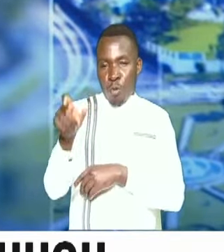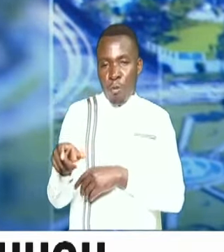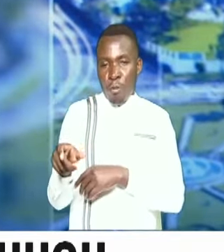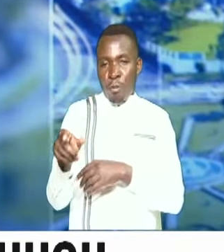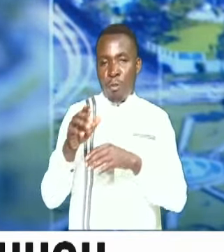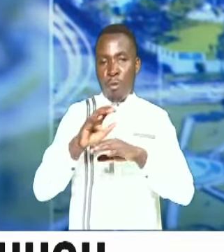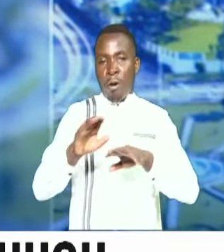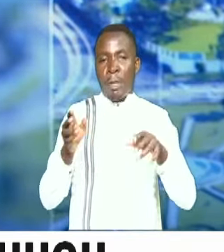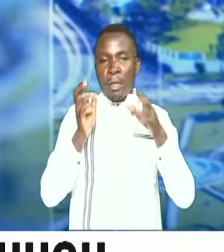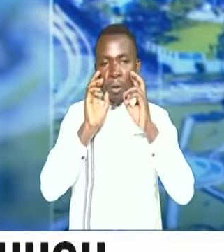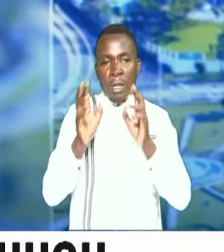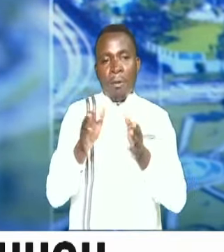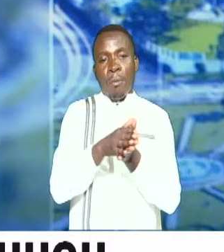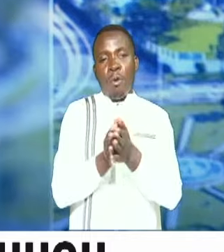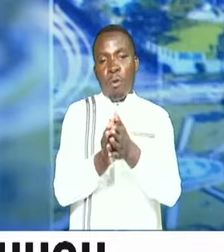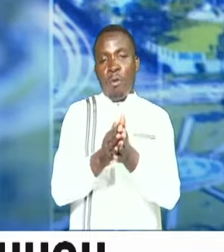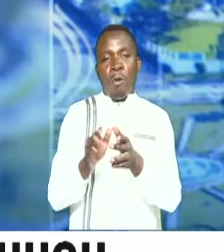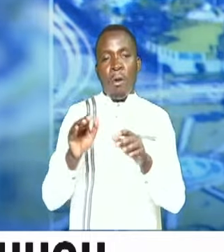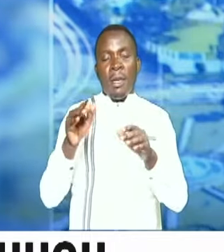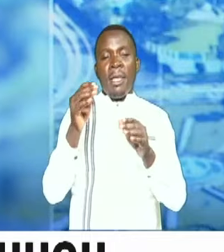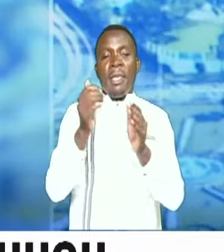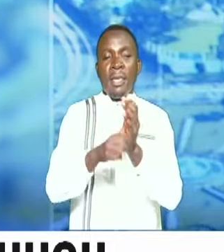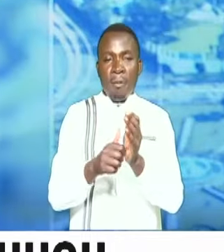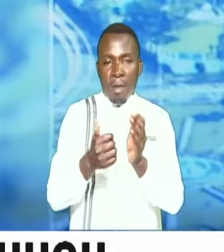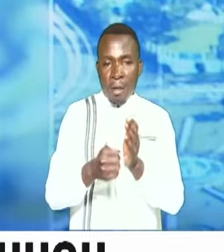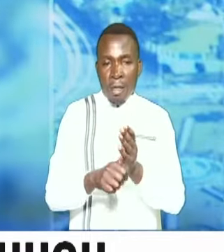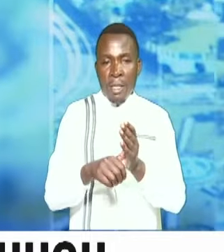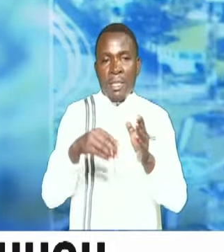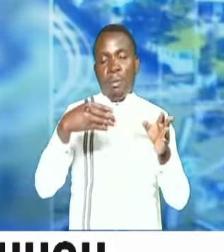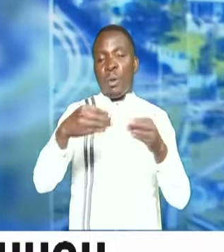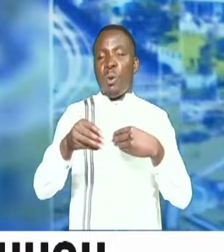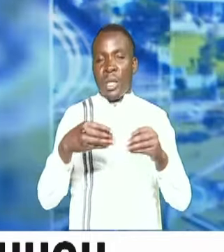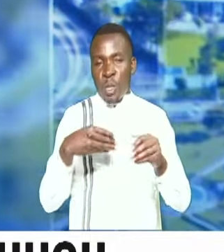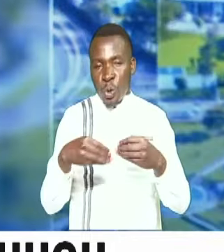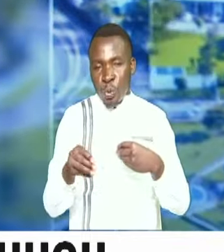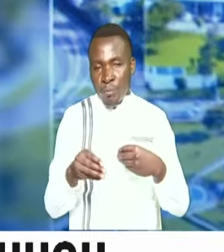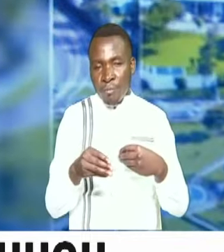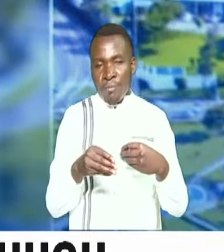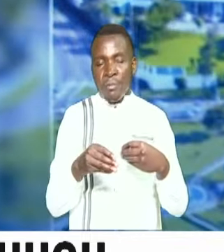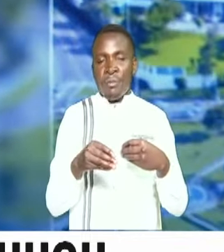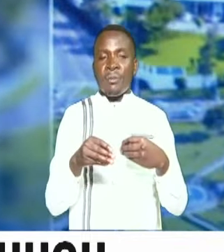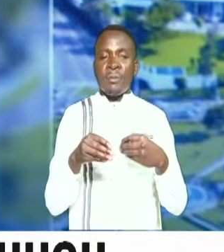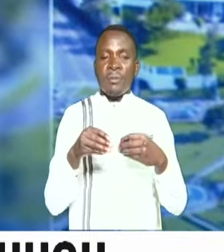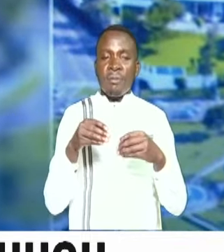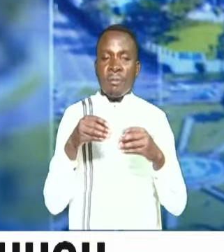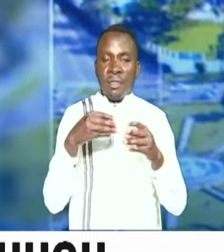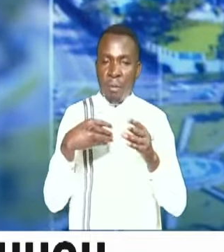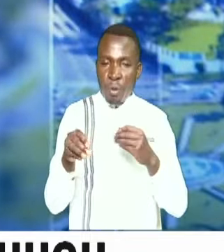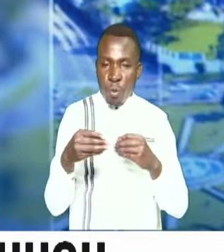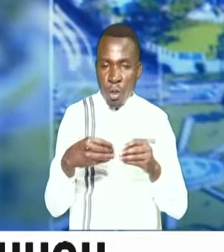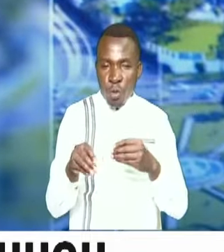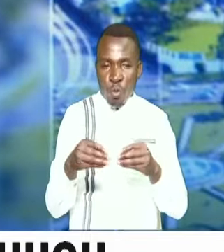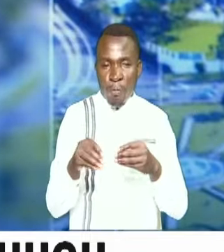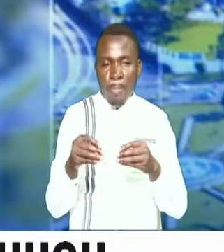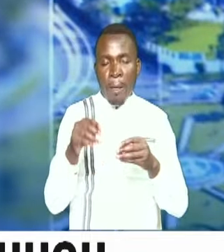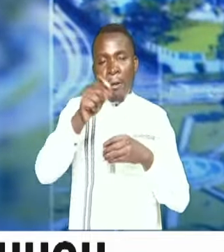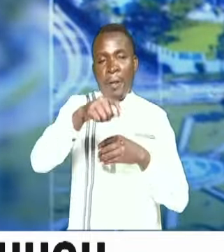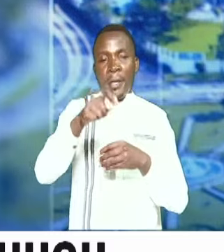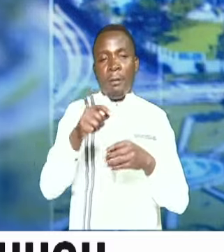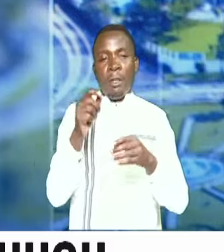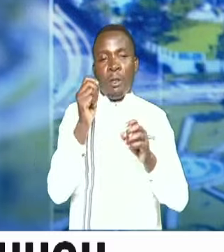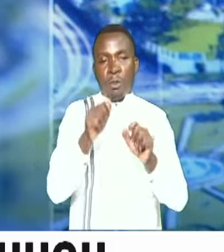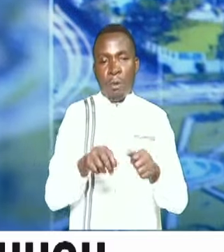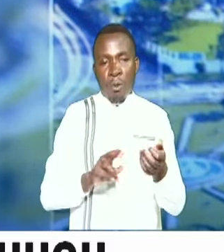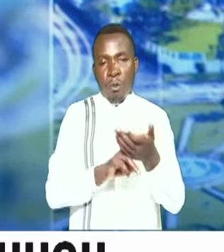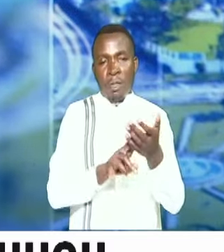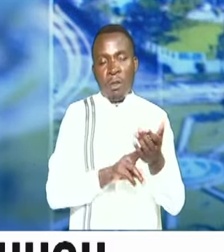gukurikirana mu nkuru, ikibazo cya raw materials cyangwa se ikibazo cy'ibikoresho cyangwa se cy'ibikenerwa kugira ngo